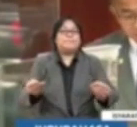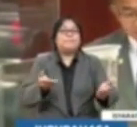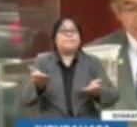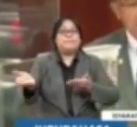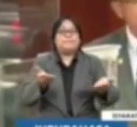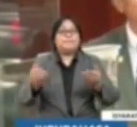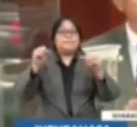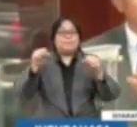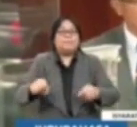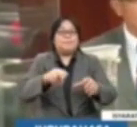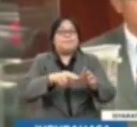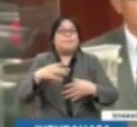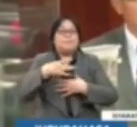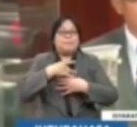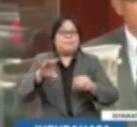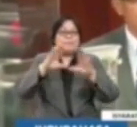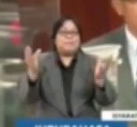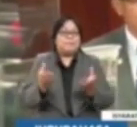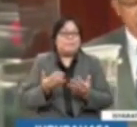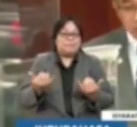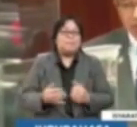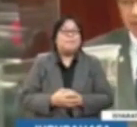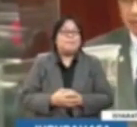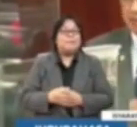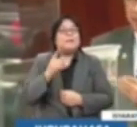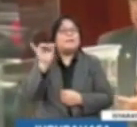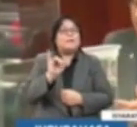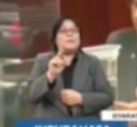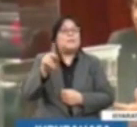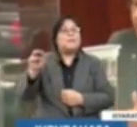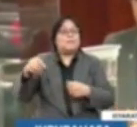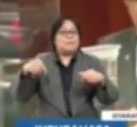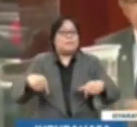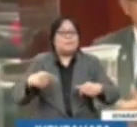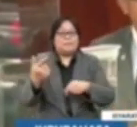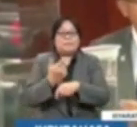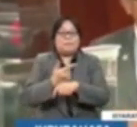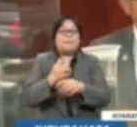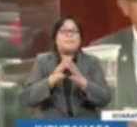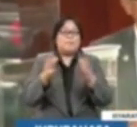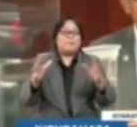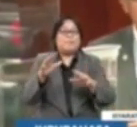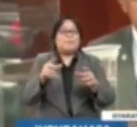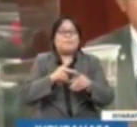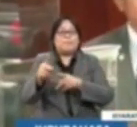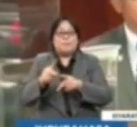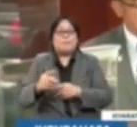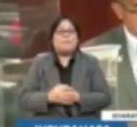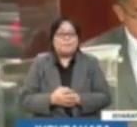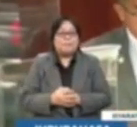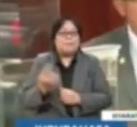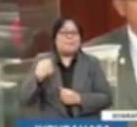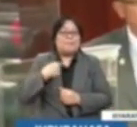penghormatan yang dapat menarik minat Aduh ini hal ini begitu juga He'em sehingga ini telah melatih lagi banyak pakai caption